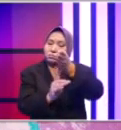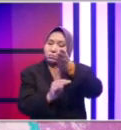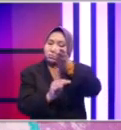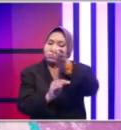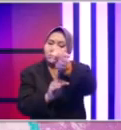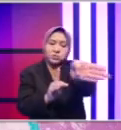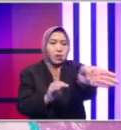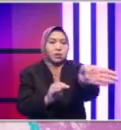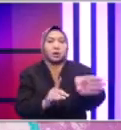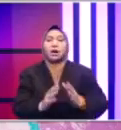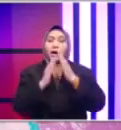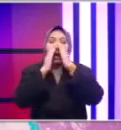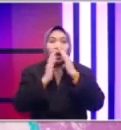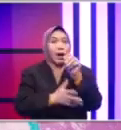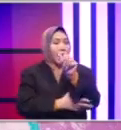byi